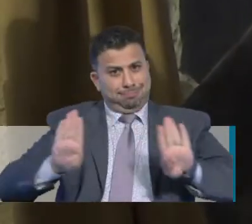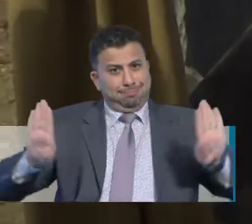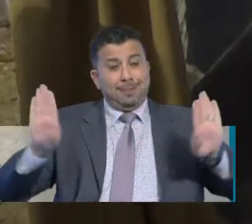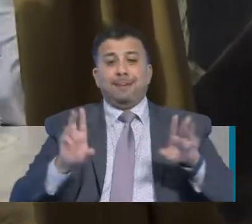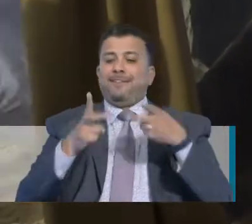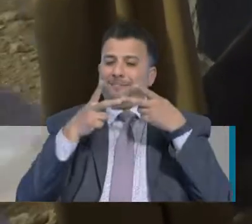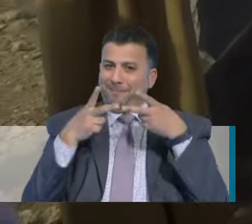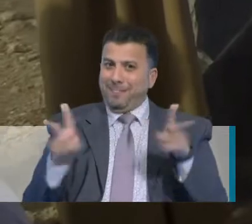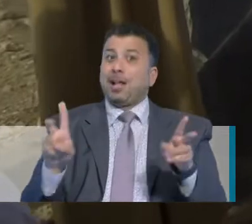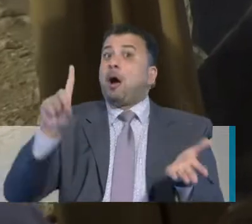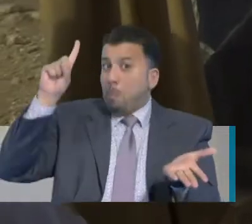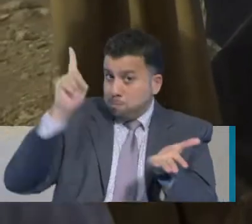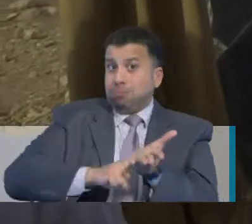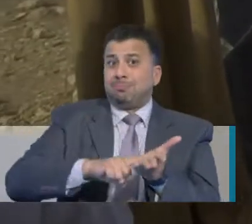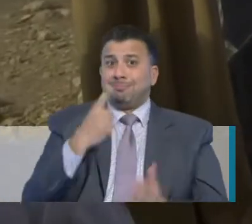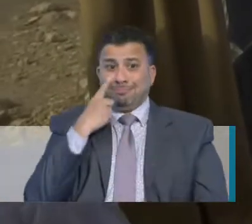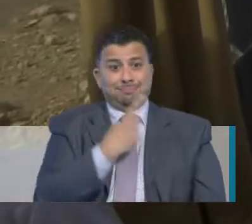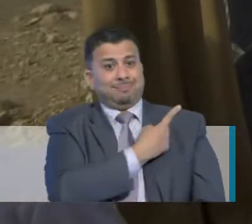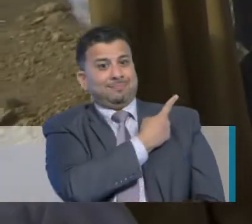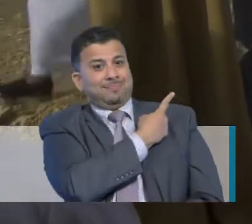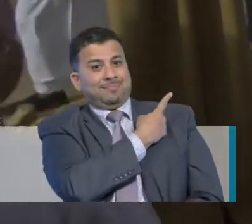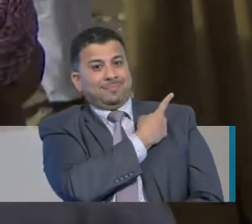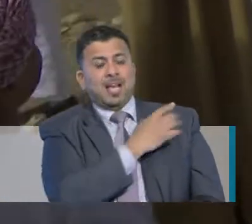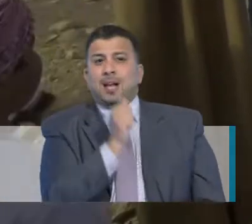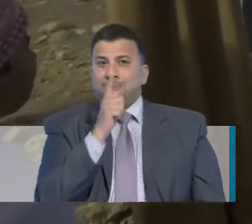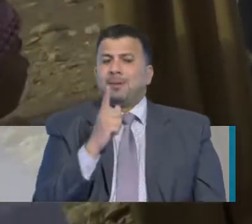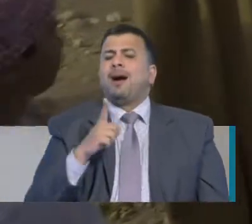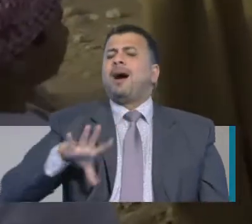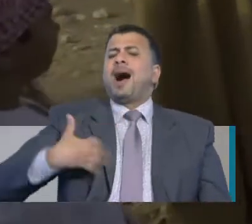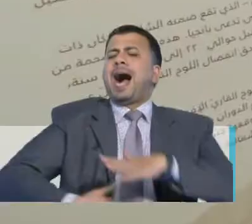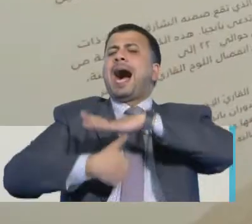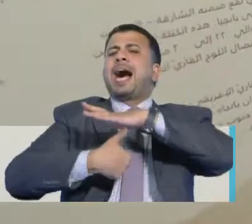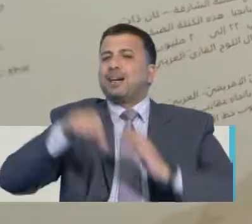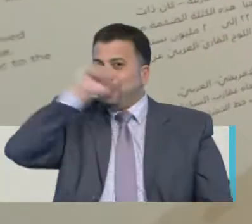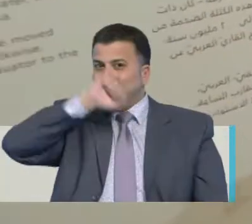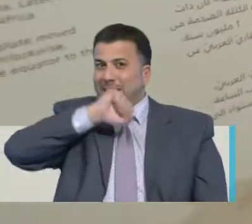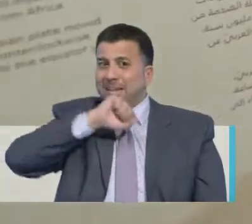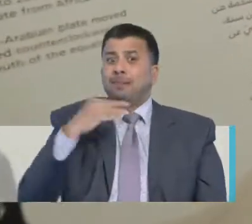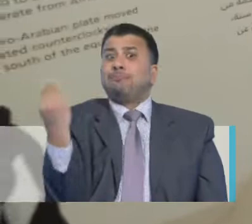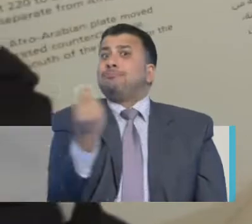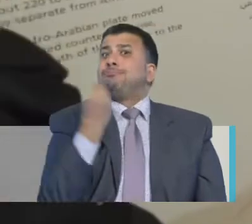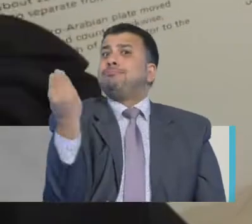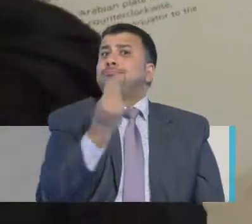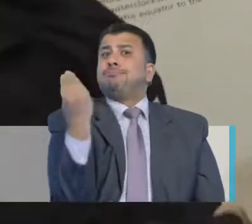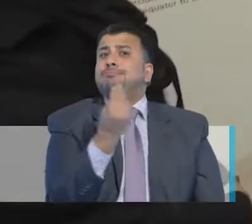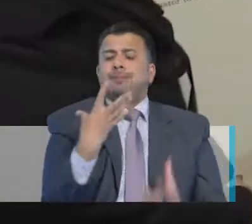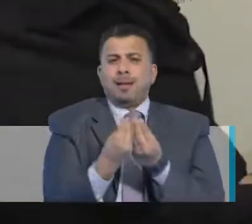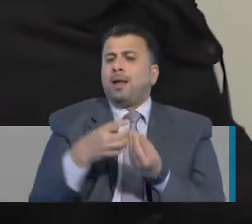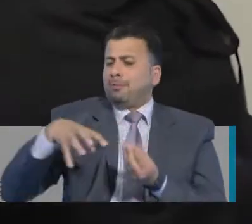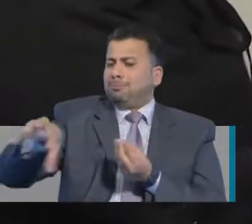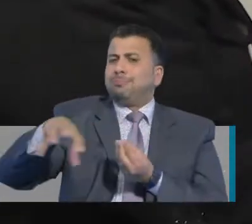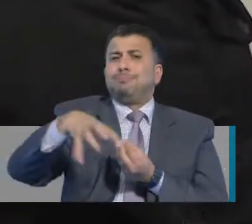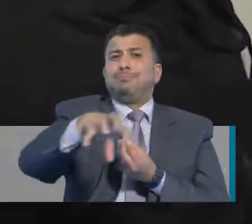إذانا بالافتتاح الرسمي. ثم تجول صاحب السمو حاكم الشارقة رفقة السادة الحضور في أقسام